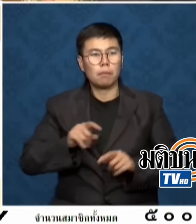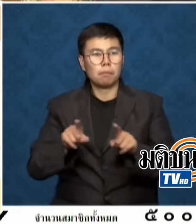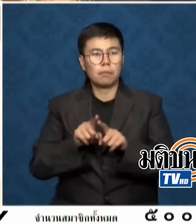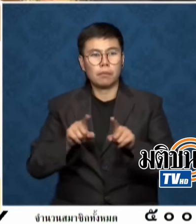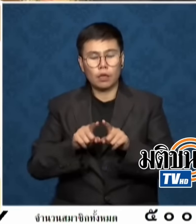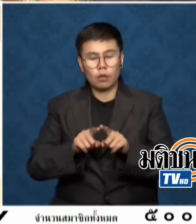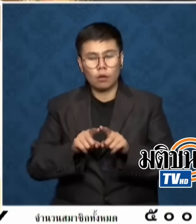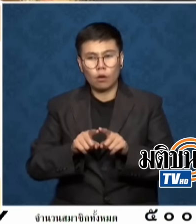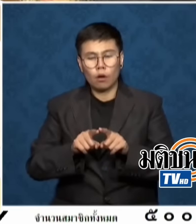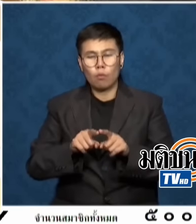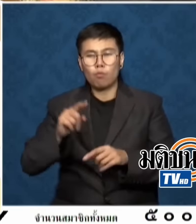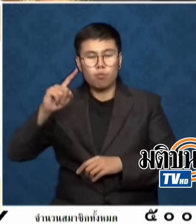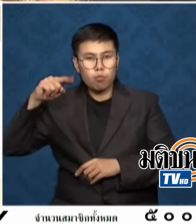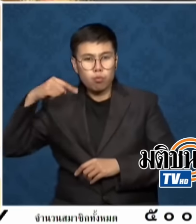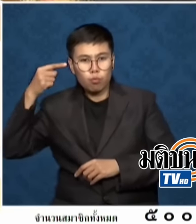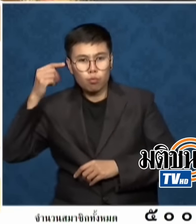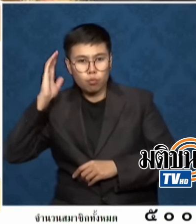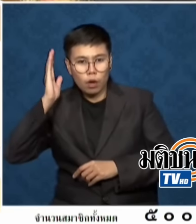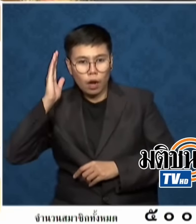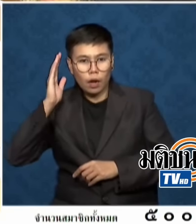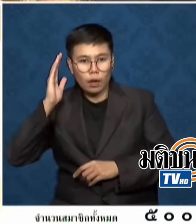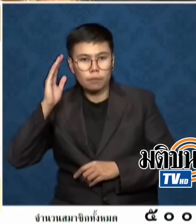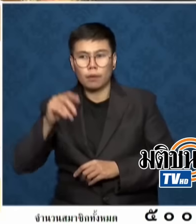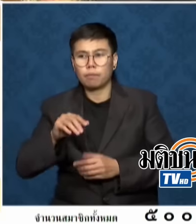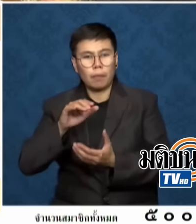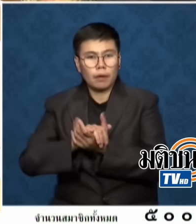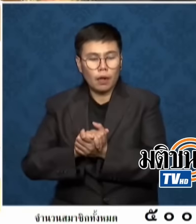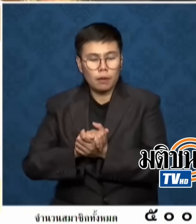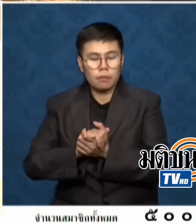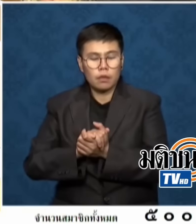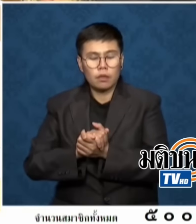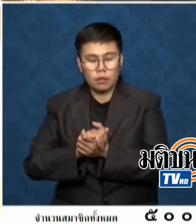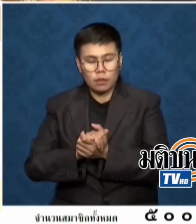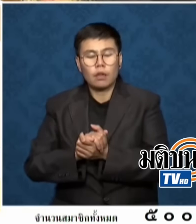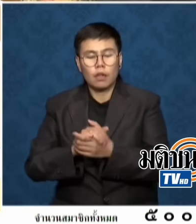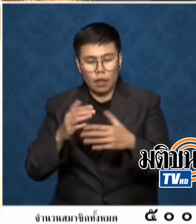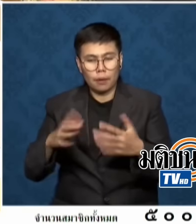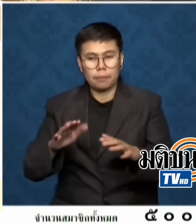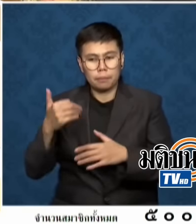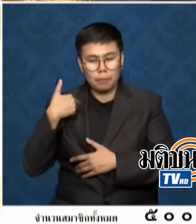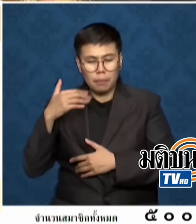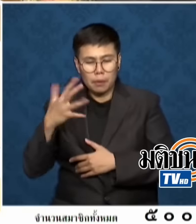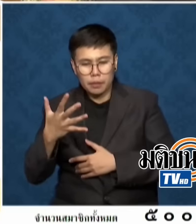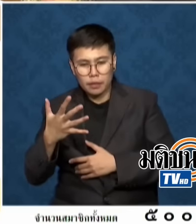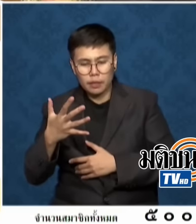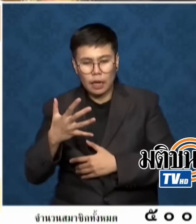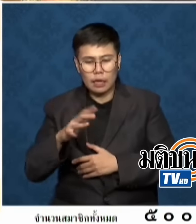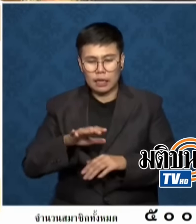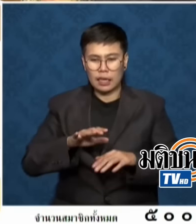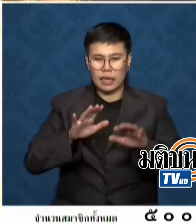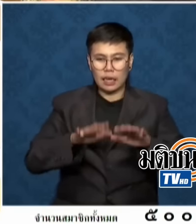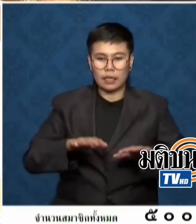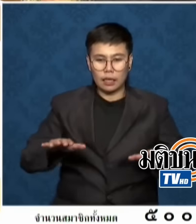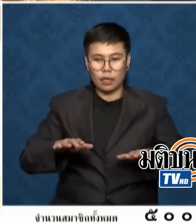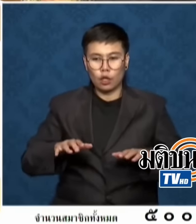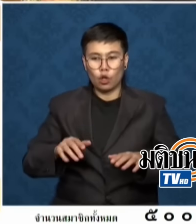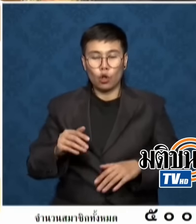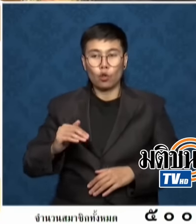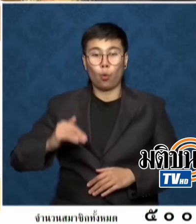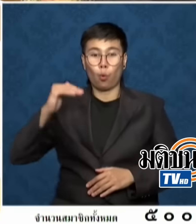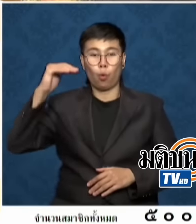ที่เป็นคู่รักต่างเพศ heteroseksual แบบชายหญิงและไม่มีแนวโน้มที่เด็กที่เติบโตเป็น